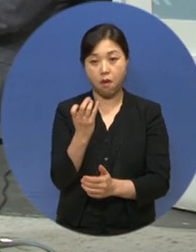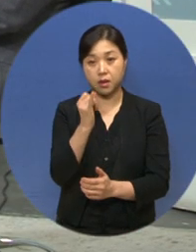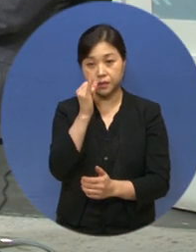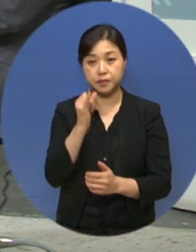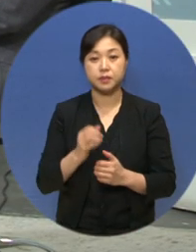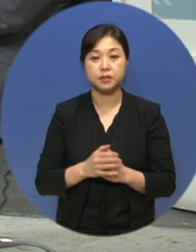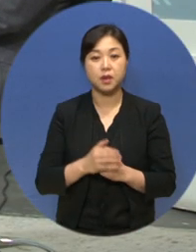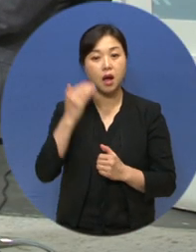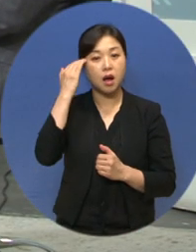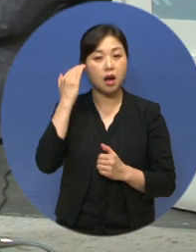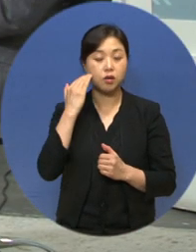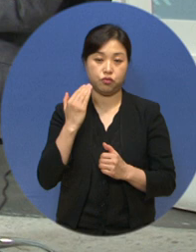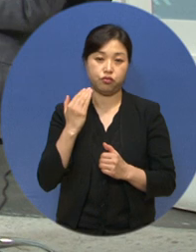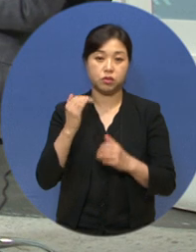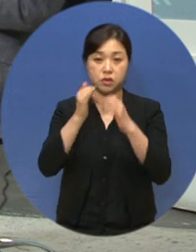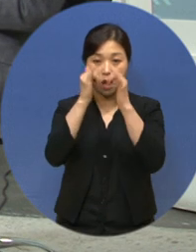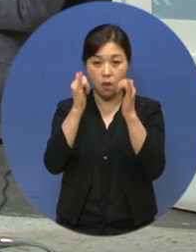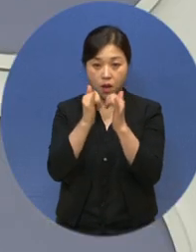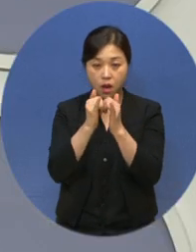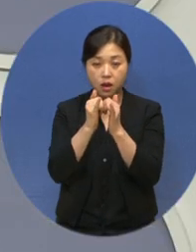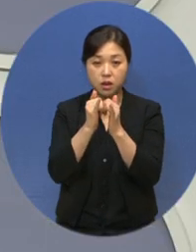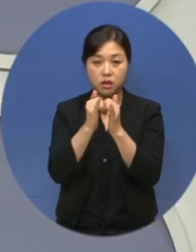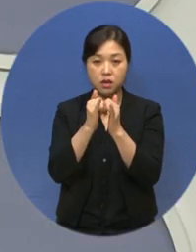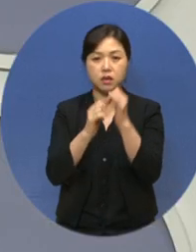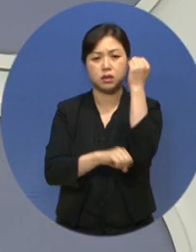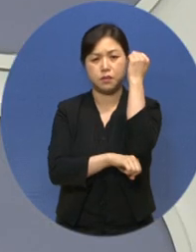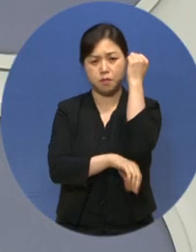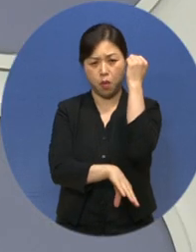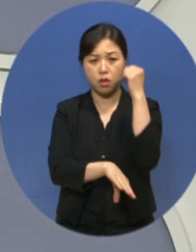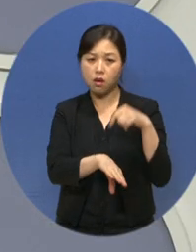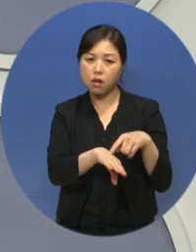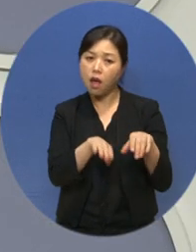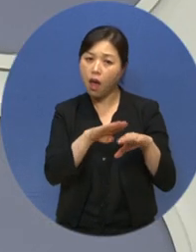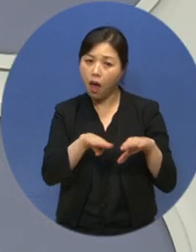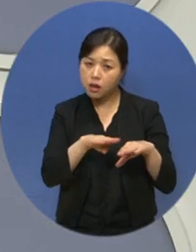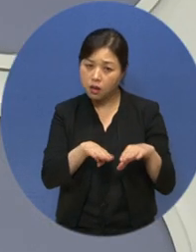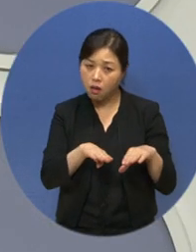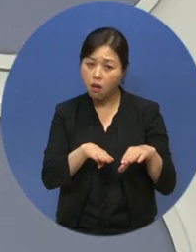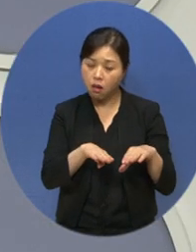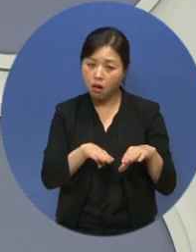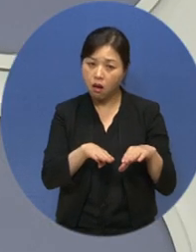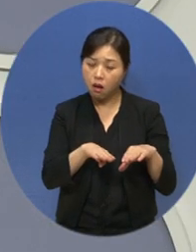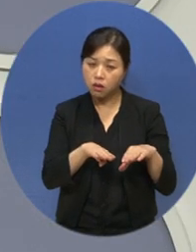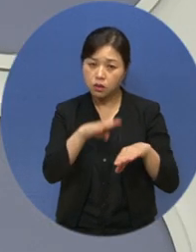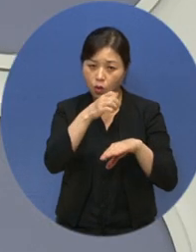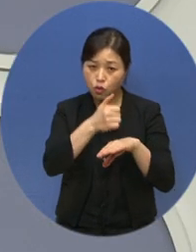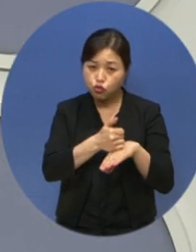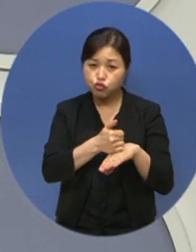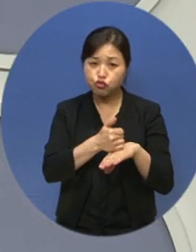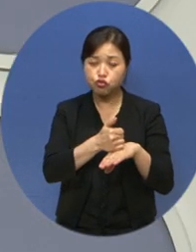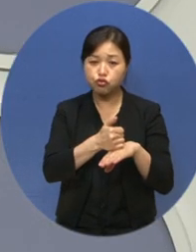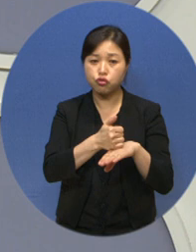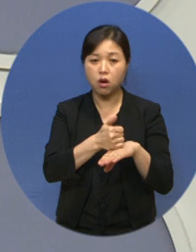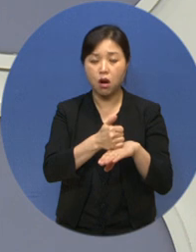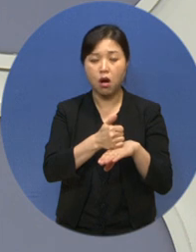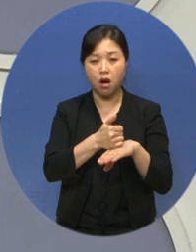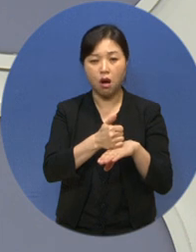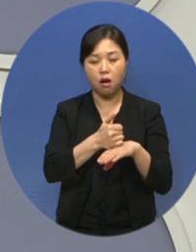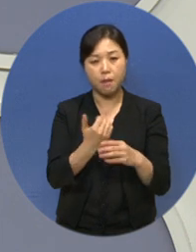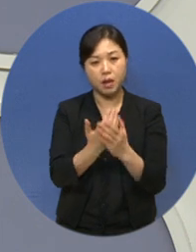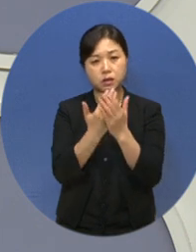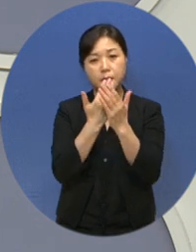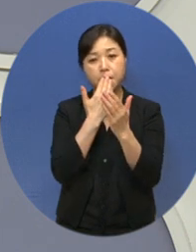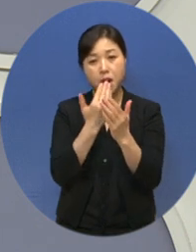대한 명 쌩 가장 그 부조리 해결해야만 뒤 조건을 대야미 된다는 것 중 하나가 이 사이 양극화 현상